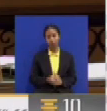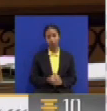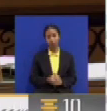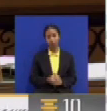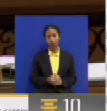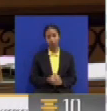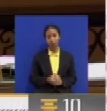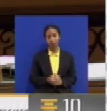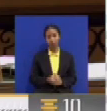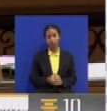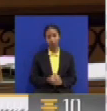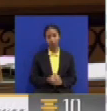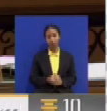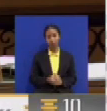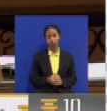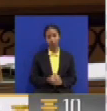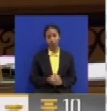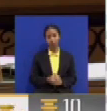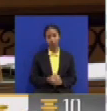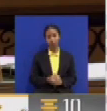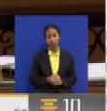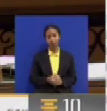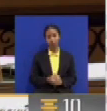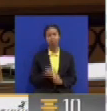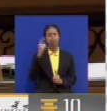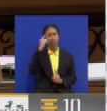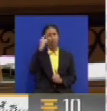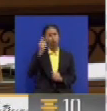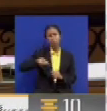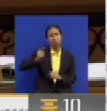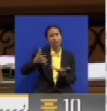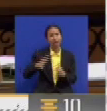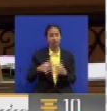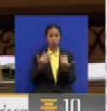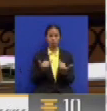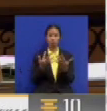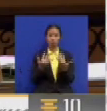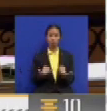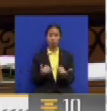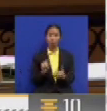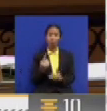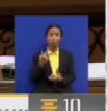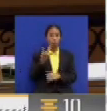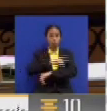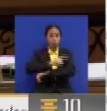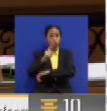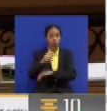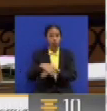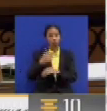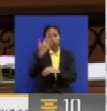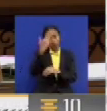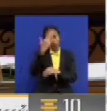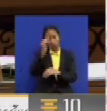คุณต้องคิดว่า1คสช.ไม่เหลือเลยอำนาจที่ไม่อยู่นะ3ลุงก็ขาลอยแล้วมันยิ่งไม่เป็นรัฐบ